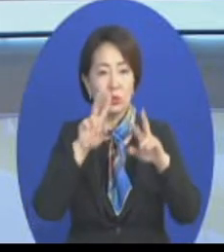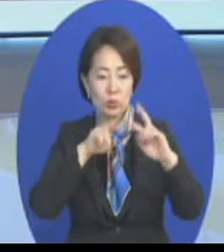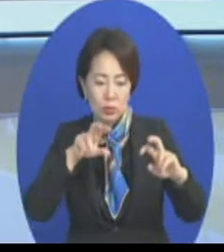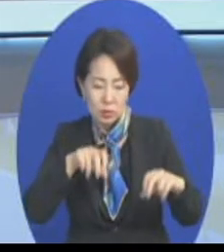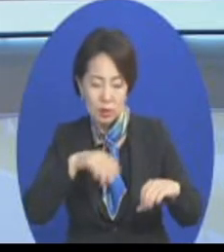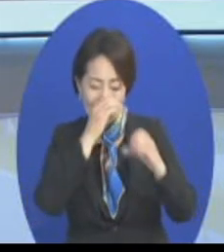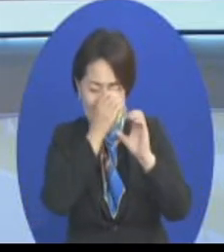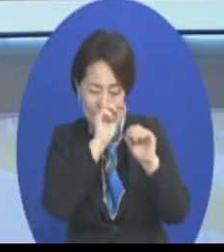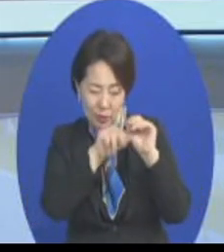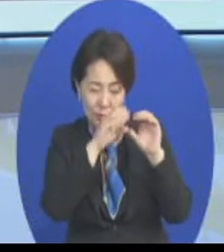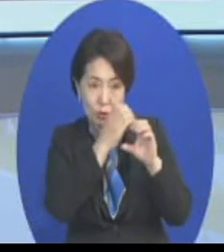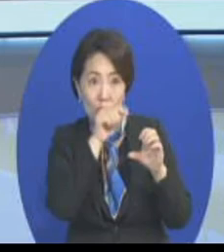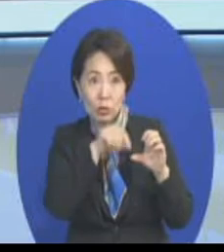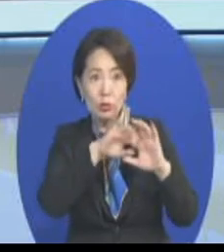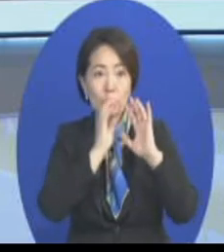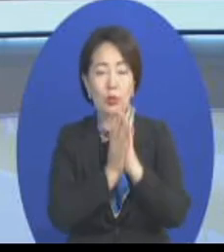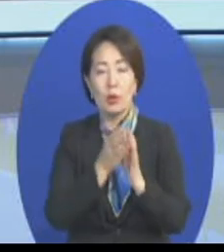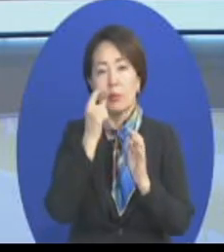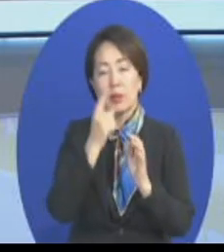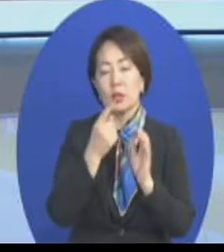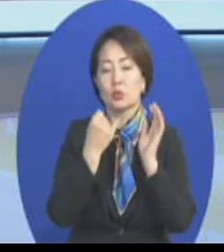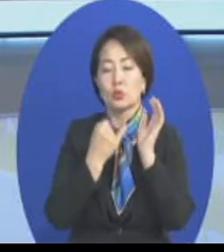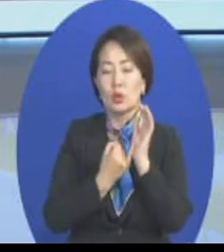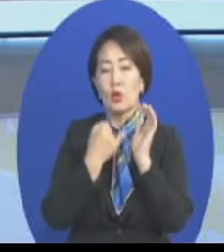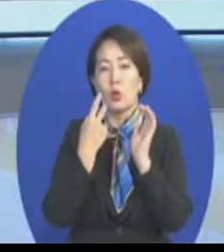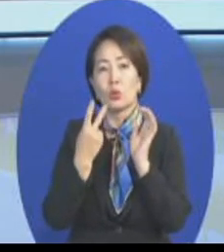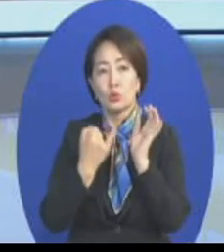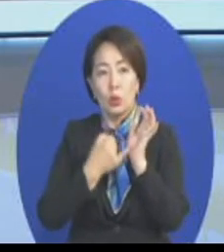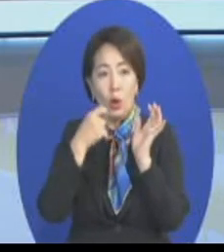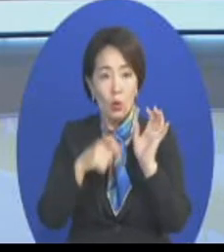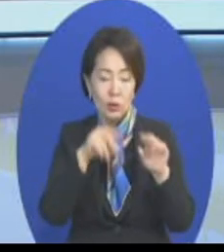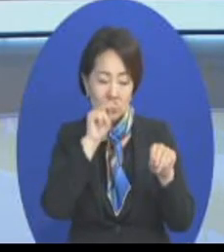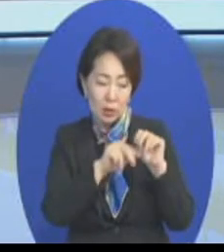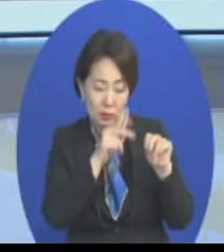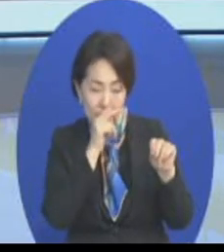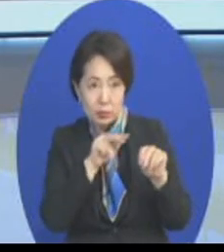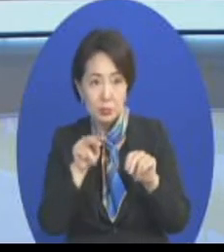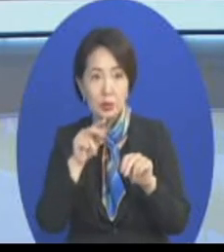салбар лабораторид 1626 хүний сорилт шинжилгээ хийхэд хариу нь бүгд сөрөг гарчээ.